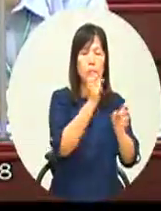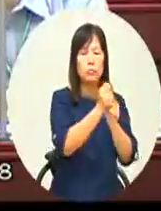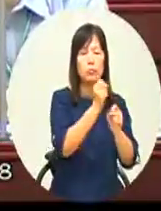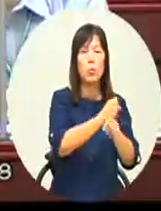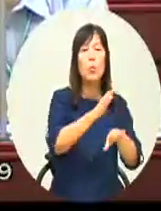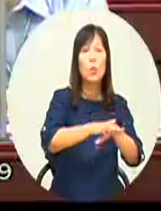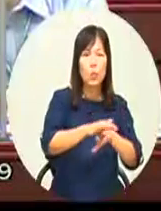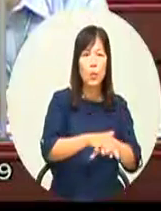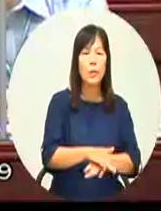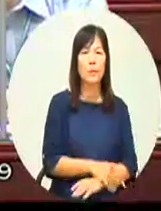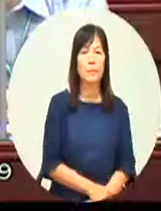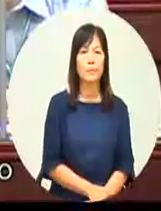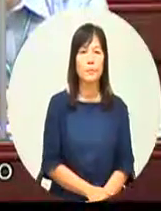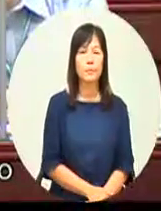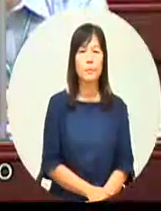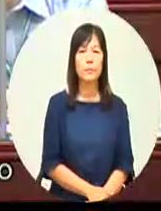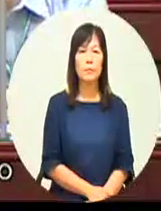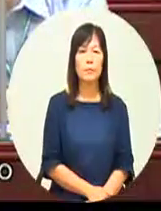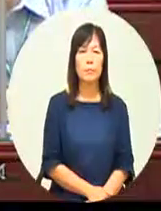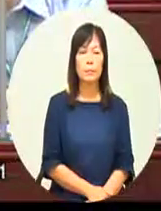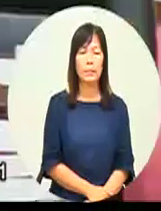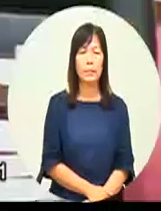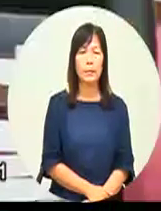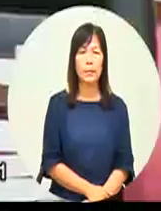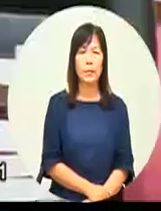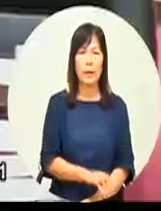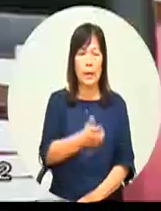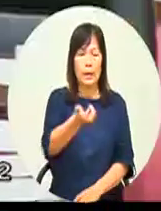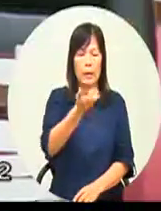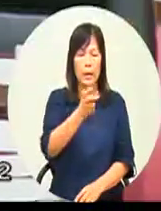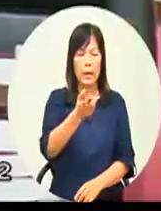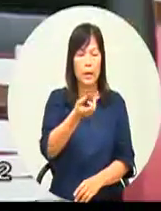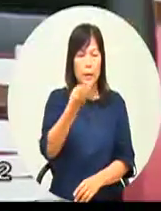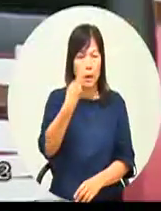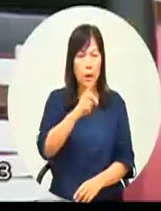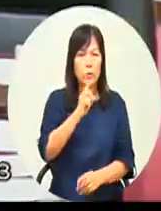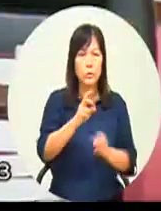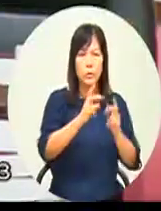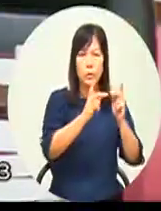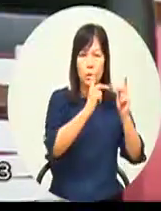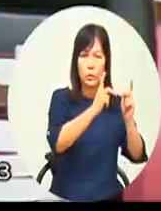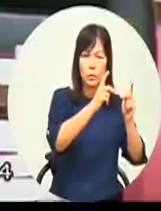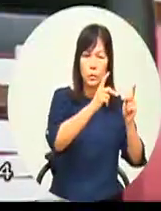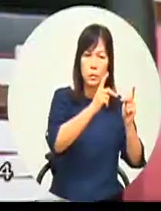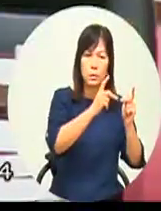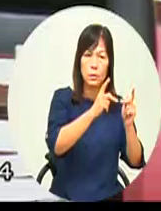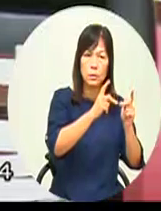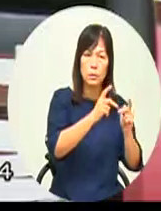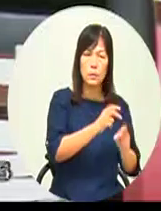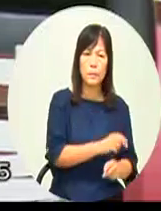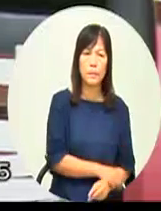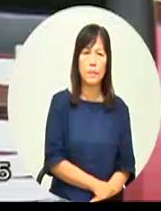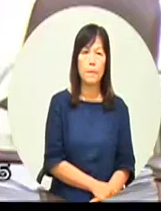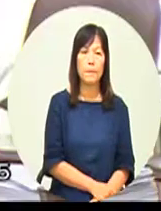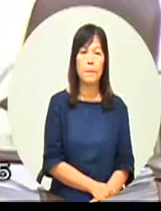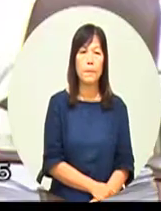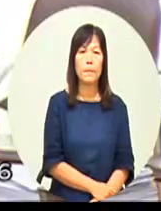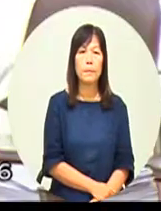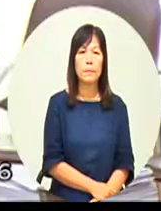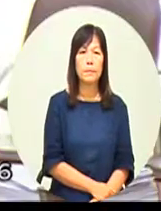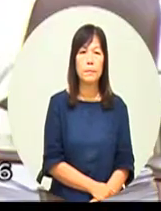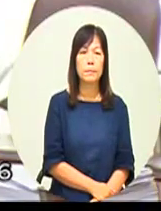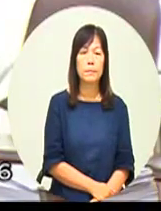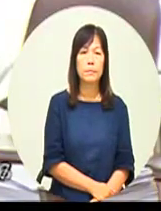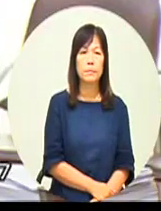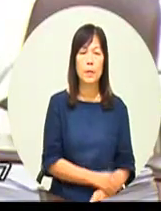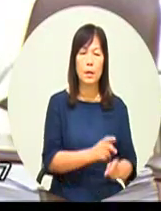好，谢谢。那还有刚刚讲到那个捷运那个就是没